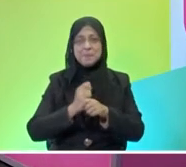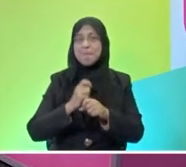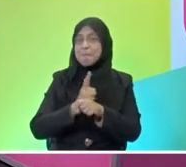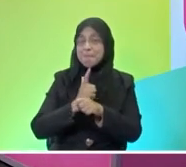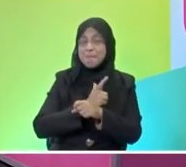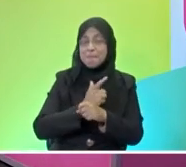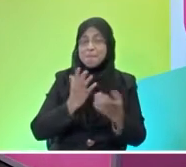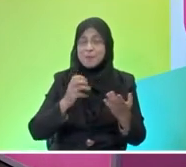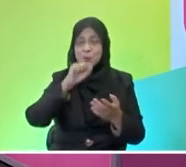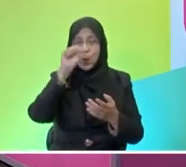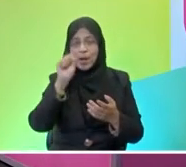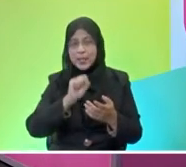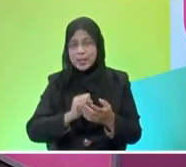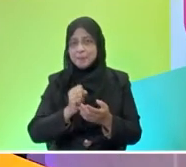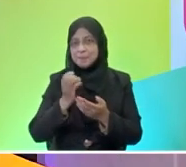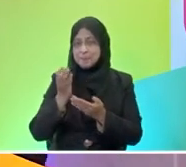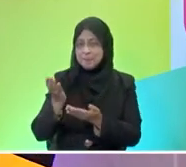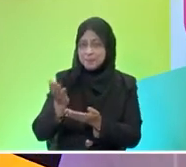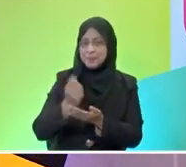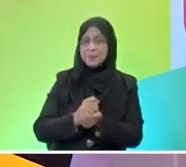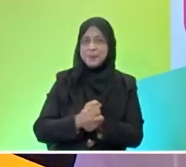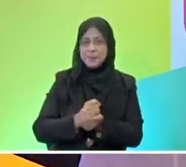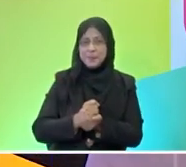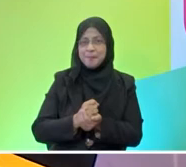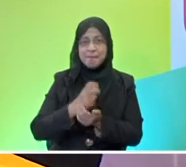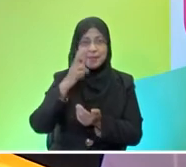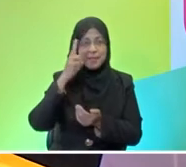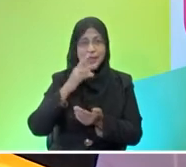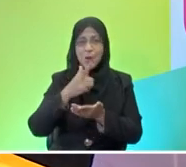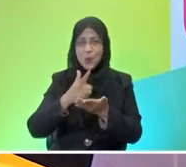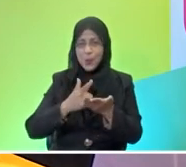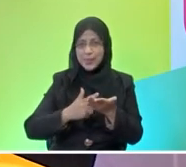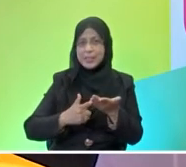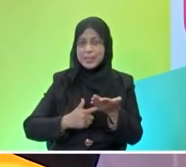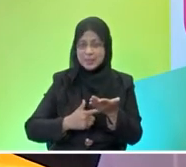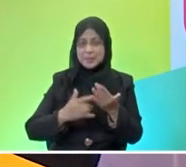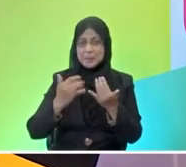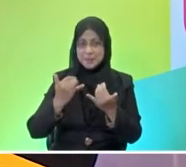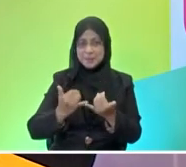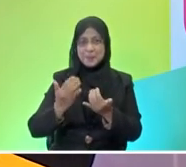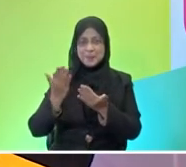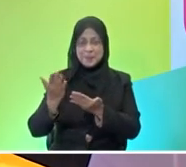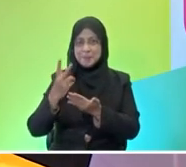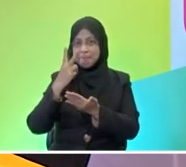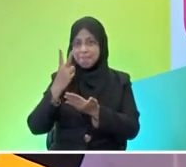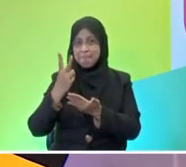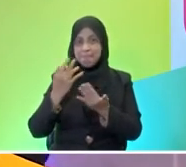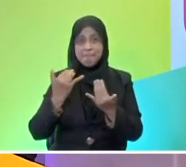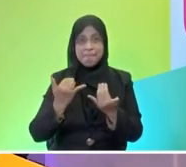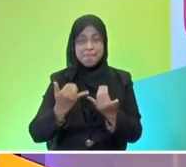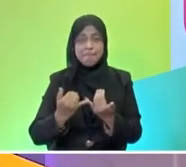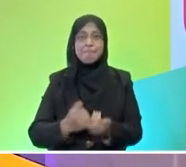satu benda untuk Hanif supaya Hanif melukis Hah nampak tak sini nih